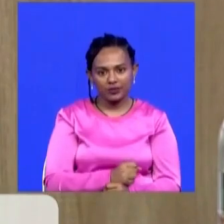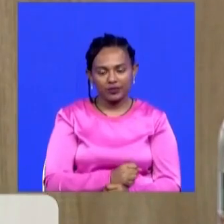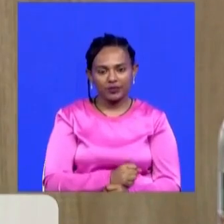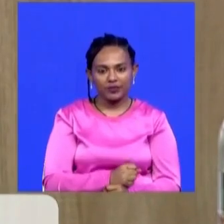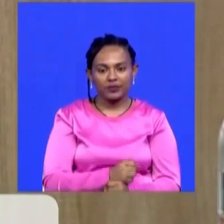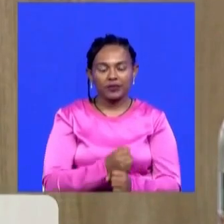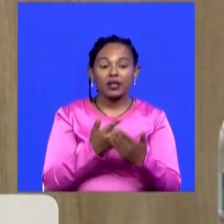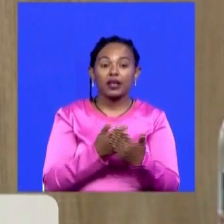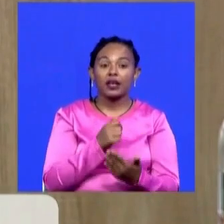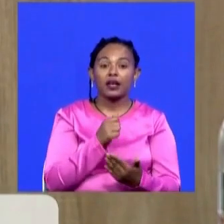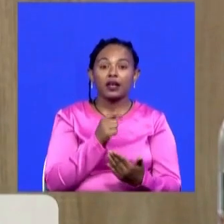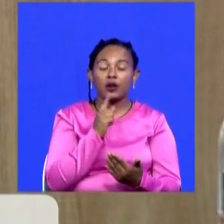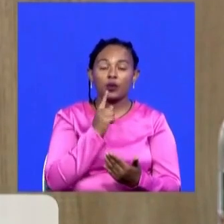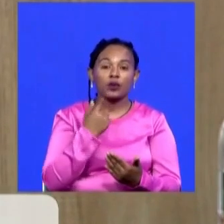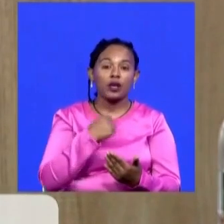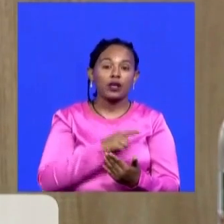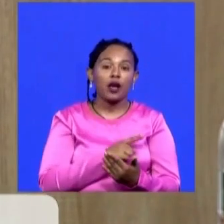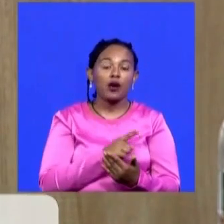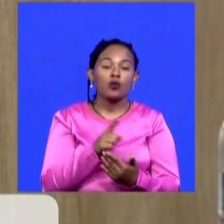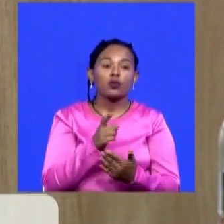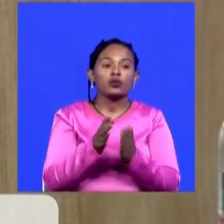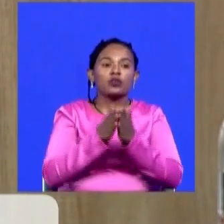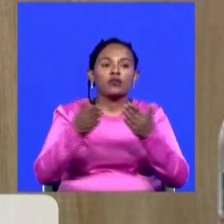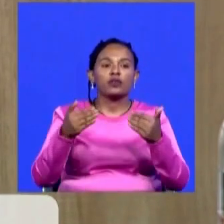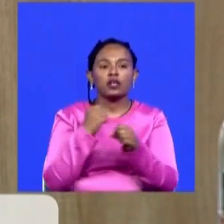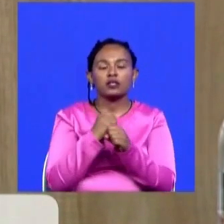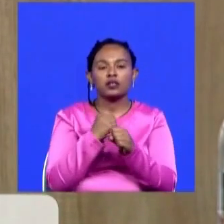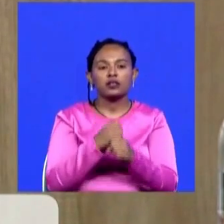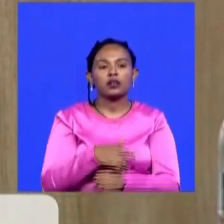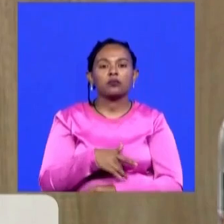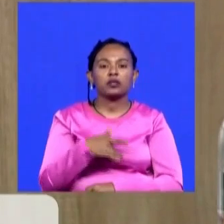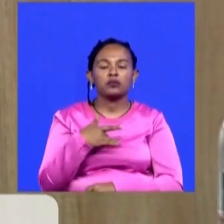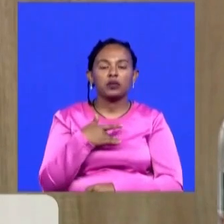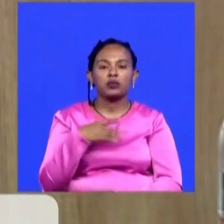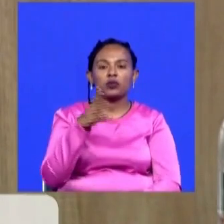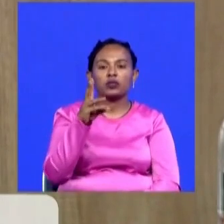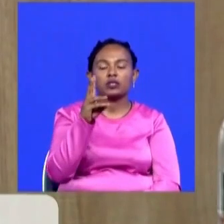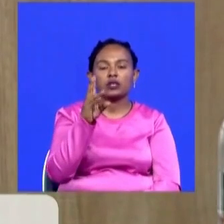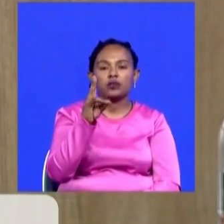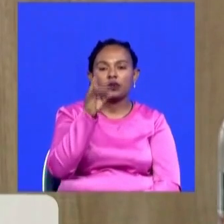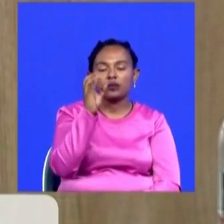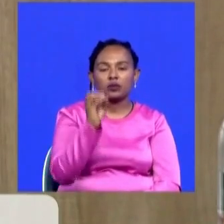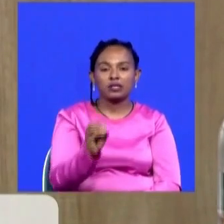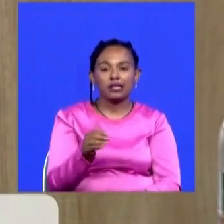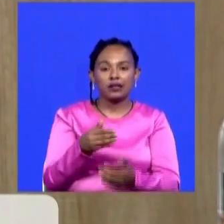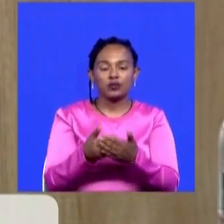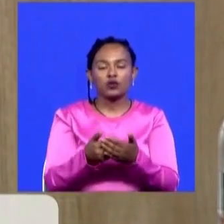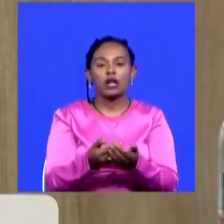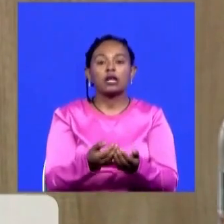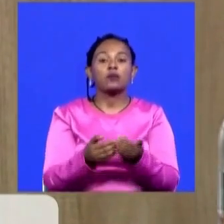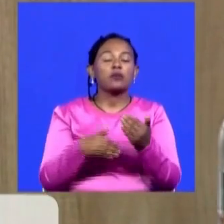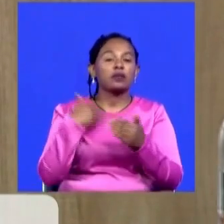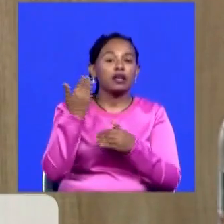ነው። ይሄ አደገኛ ፈተና መሆኑን ተገንዝበን ሰፊ ስራ ሰርተን በስንዴ ወደ 67% ደርሰናል። በሚቀጥሉት